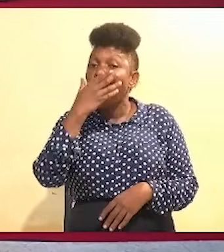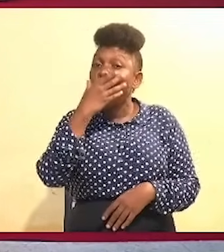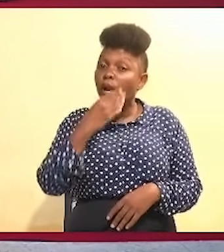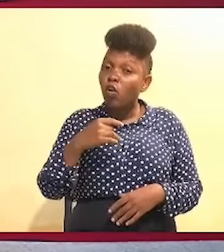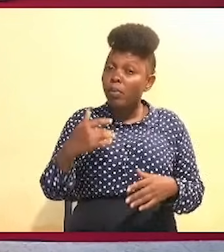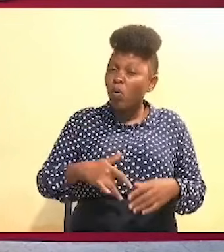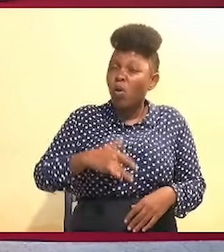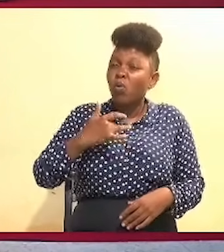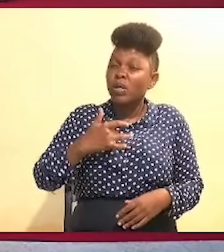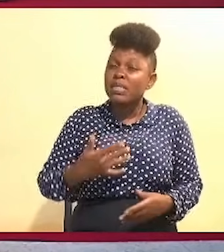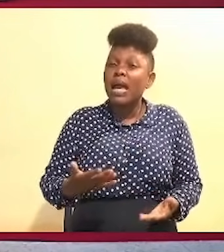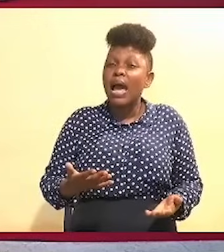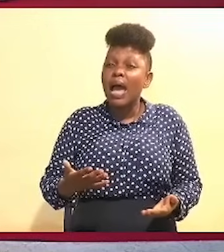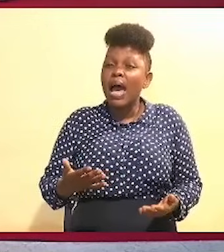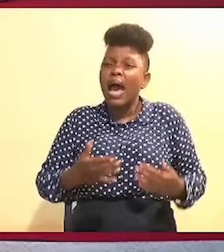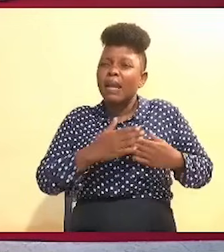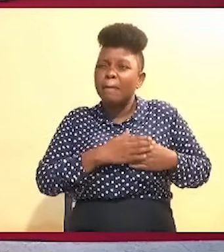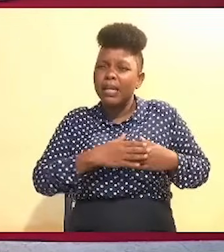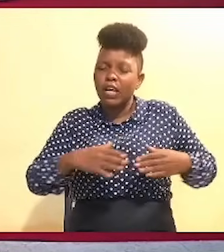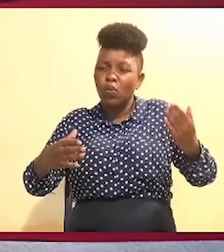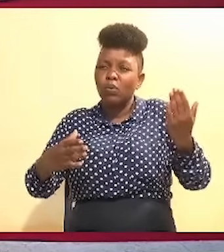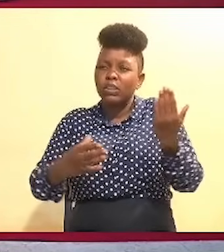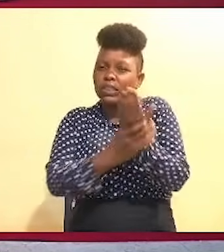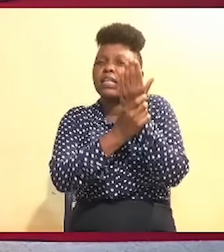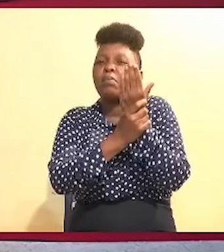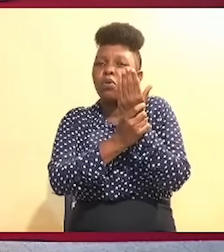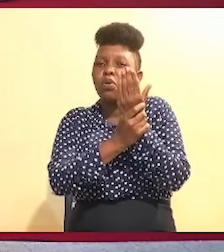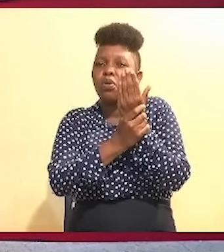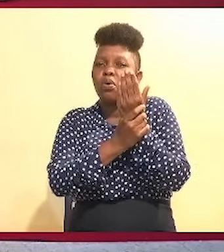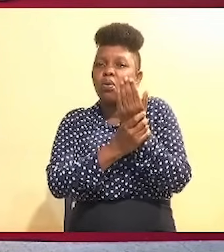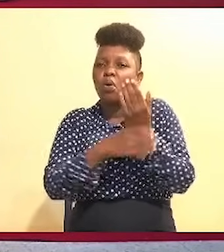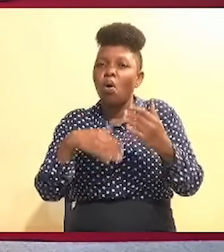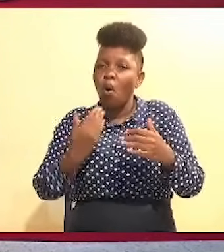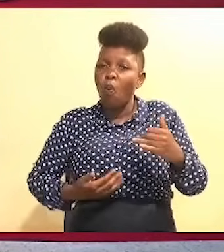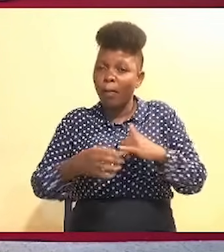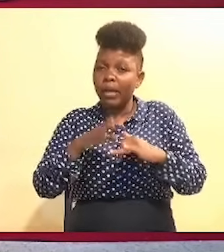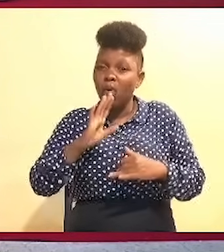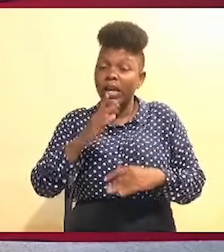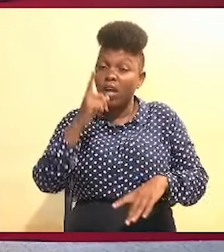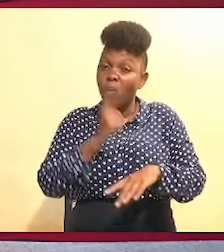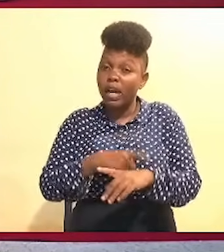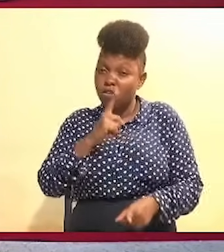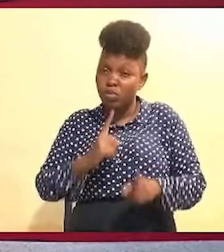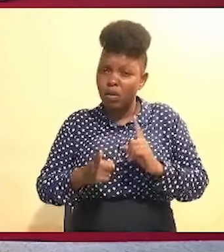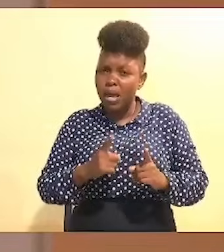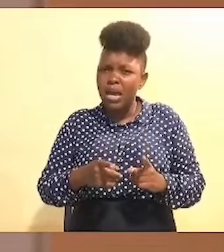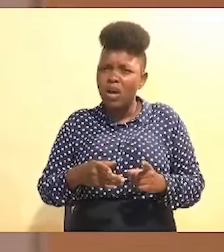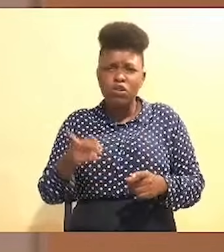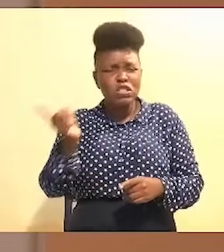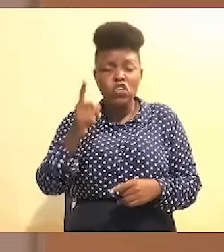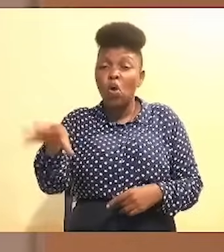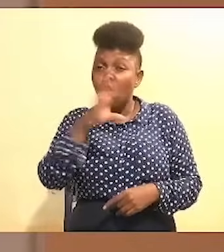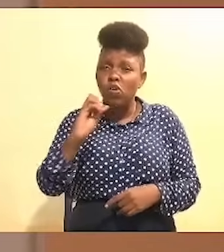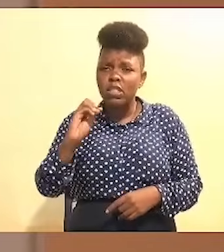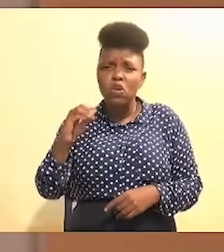kuhisi anapenda kushika mkono wa mke wake wakati wa kutembea. Kwa usio wote, usije ukakariri, ukasema, ukasikia mtu